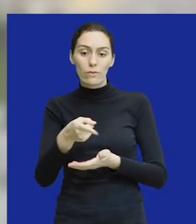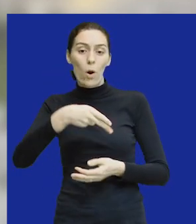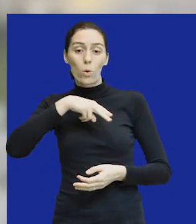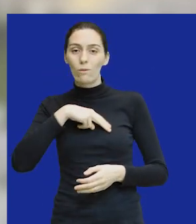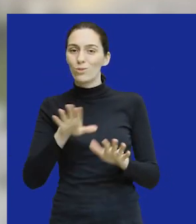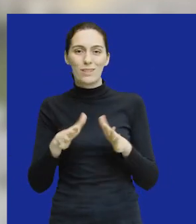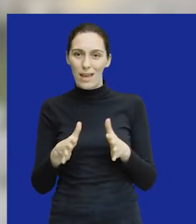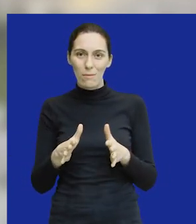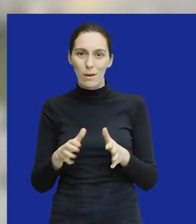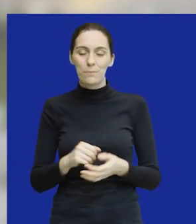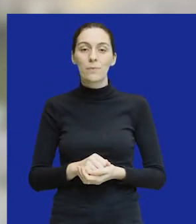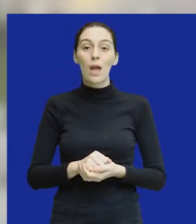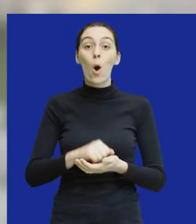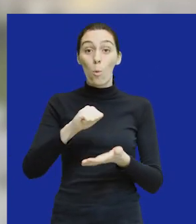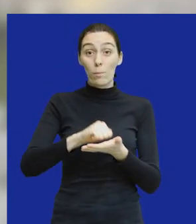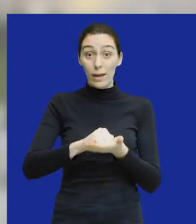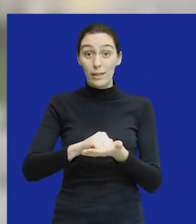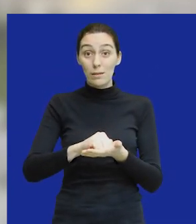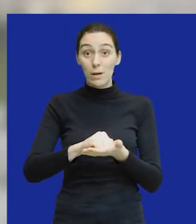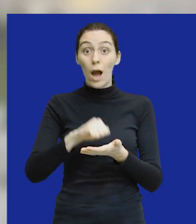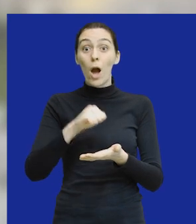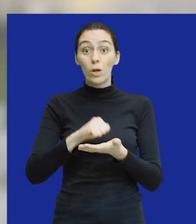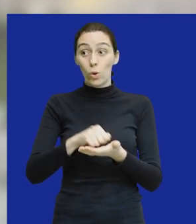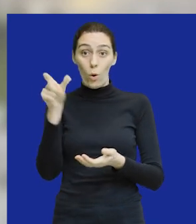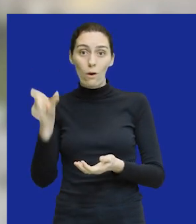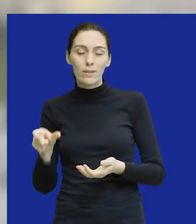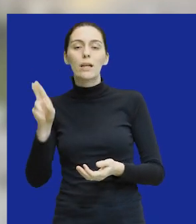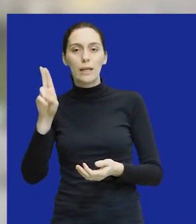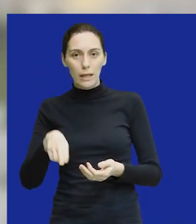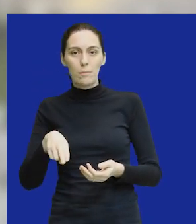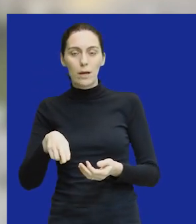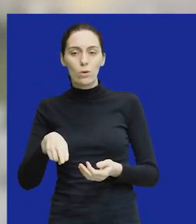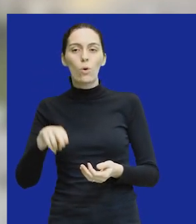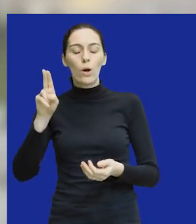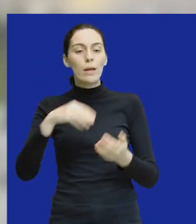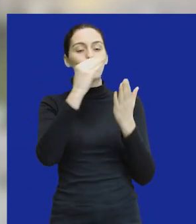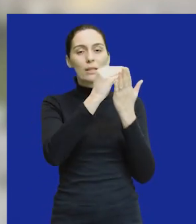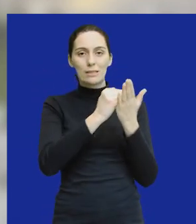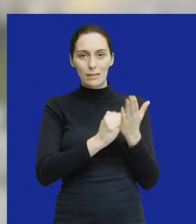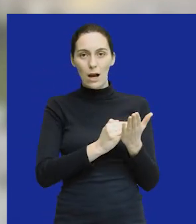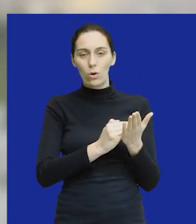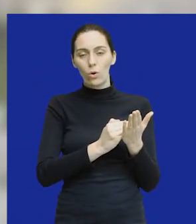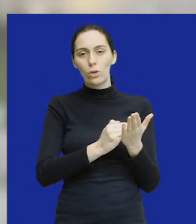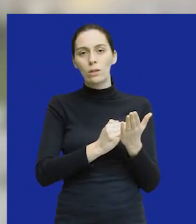U medijima, što se novinara tiče, postoji itekako i to je zakonski regulirano,